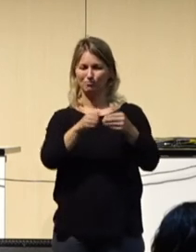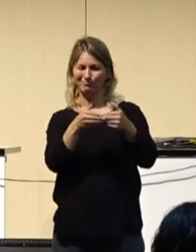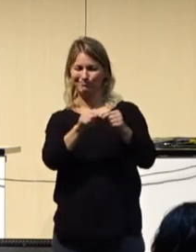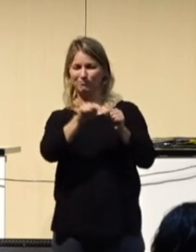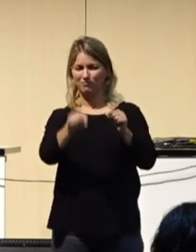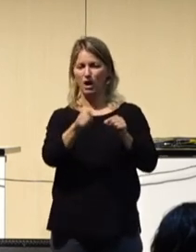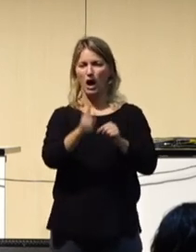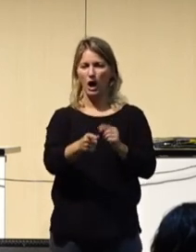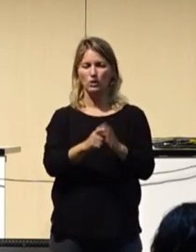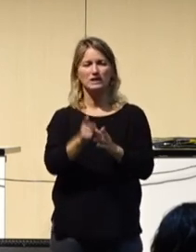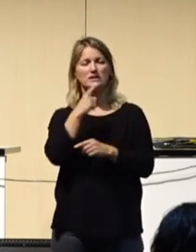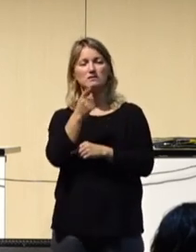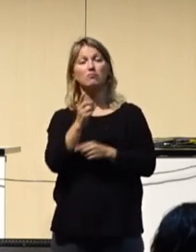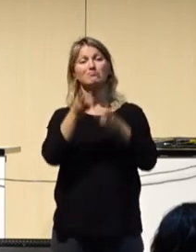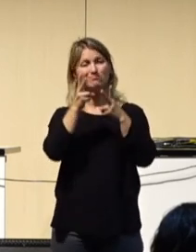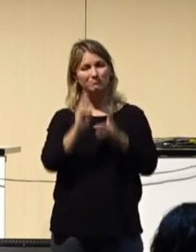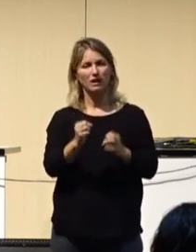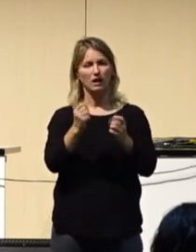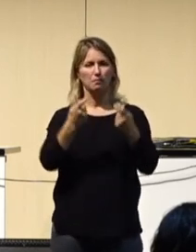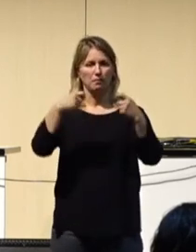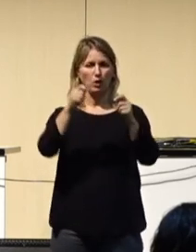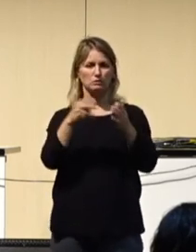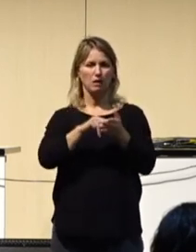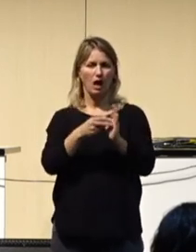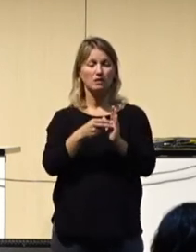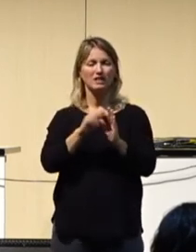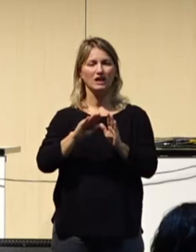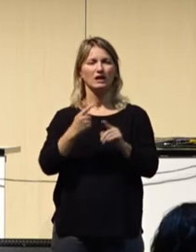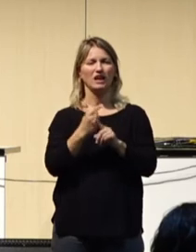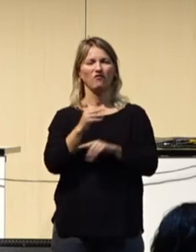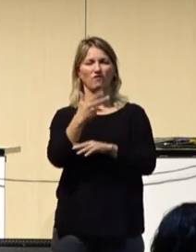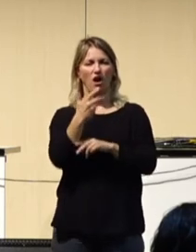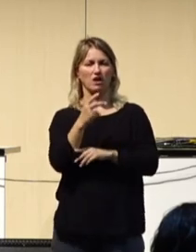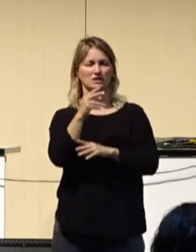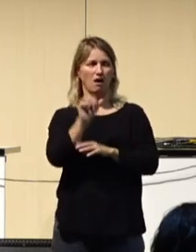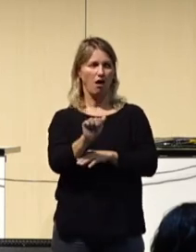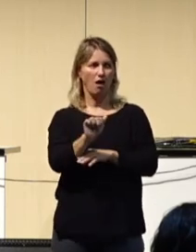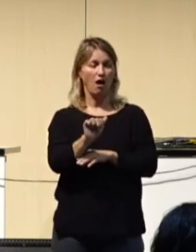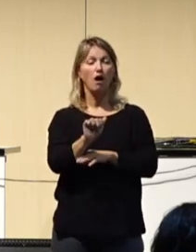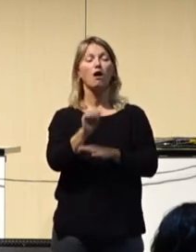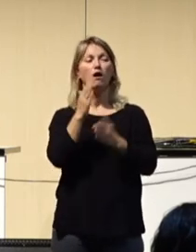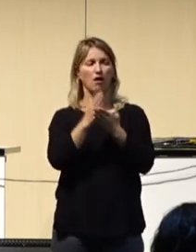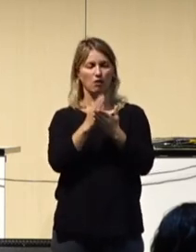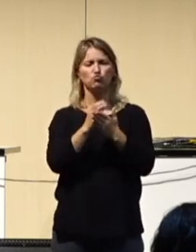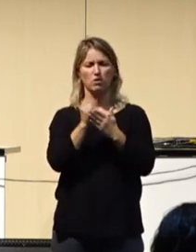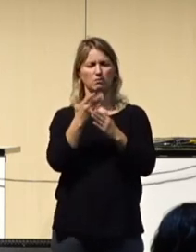ist ausgeführt, dass der rechtskräftige Bebauungsplan Nummer 85a, an der Nummer erkennt man schon, der ist ein paar Jährchen